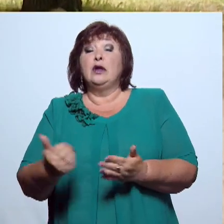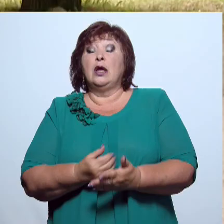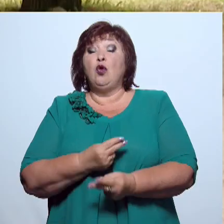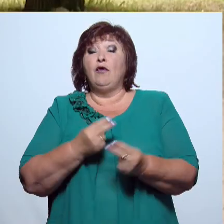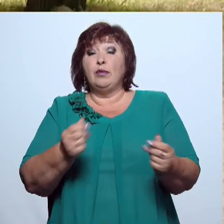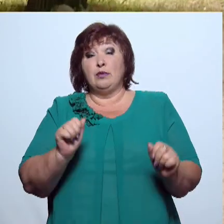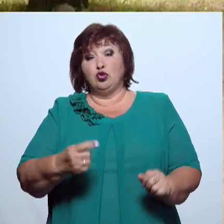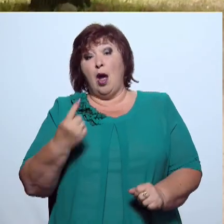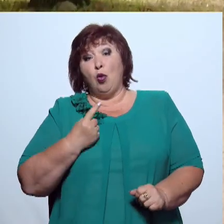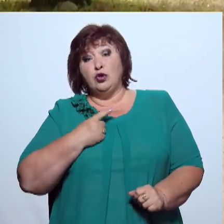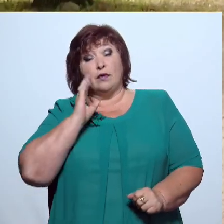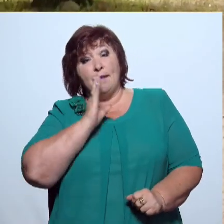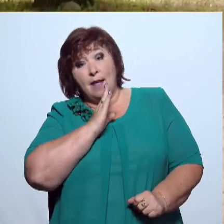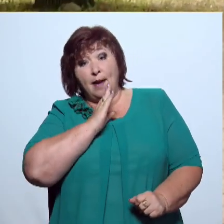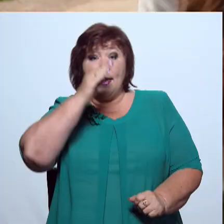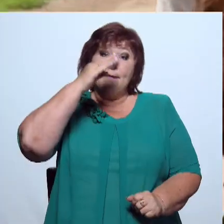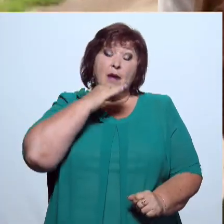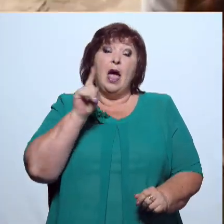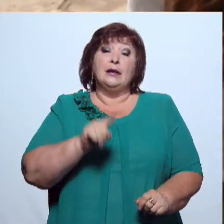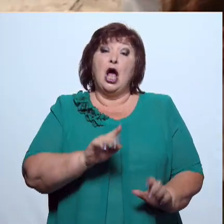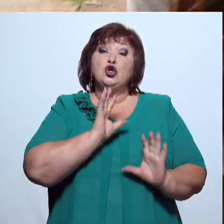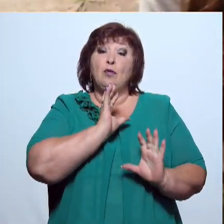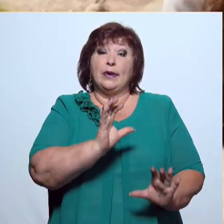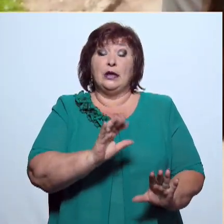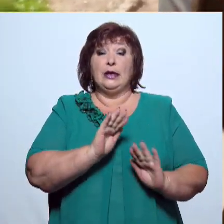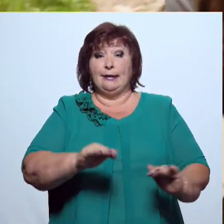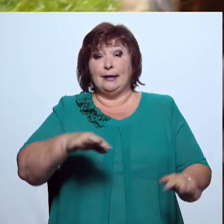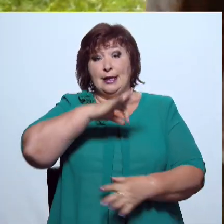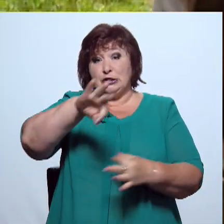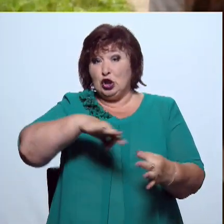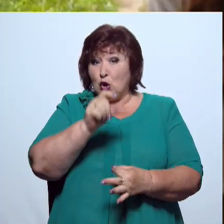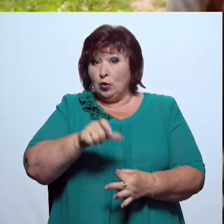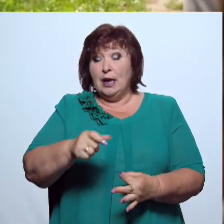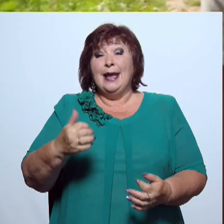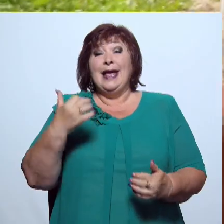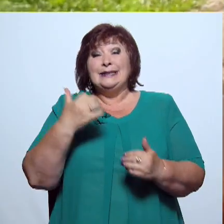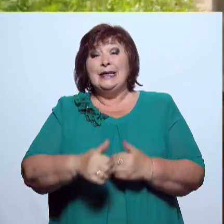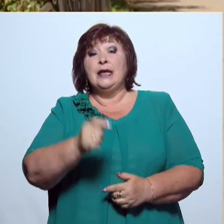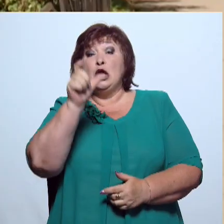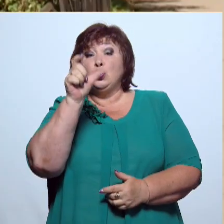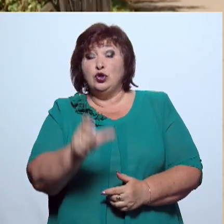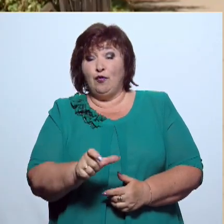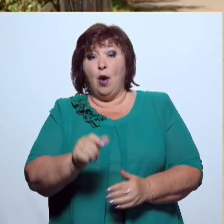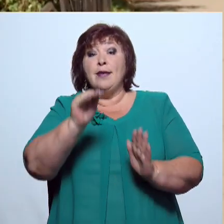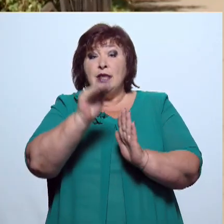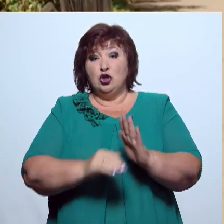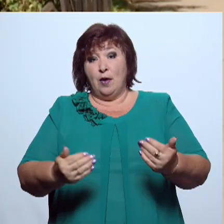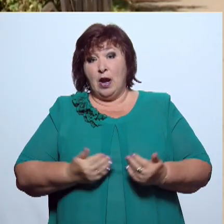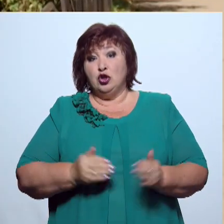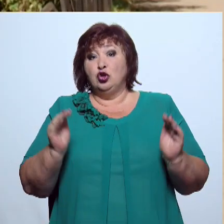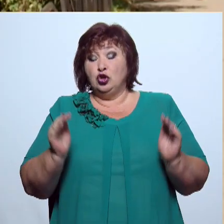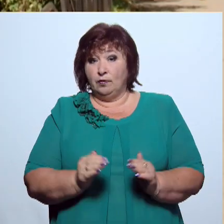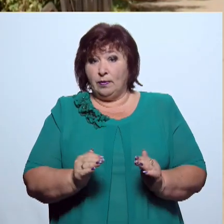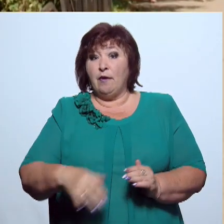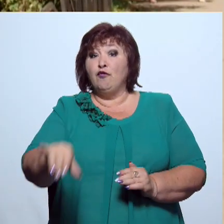выплаты могут одинокие мамы и папы, а также опекуны детей-сирот. При этом среднедушевой доход семьи должен быть ниже прожиточного